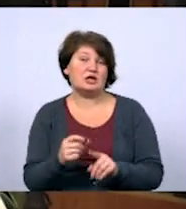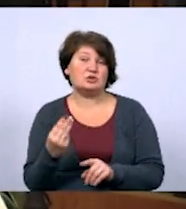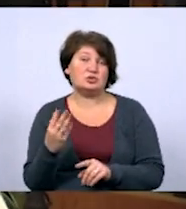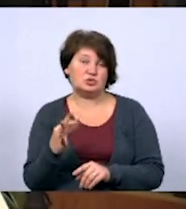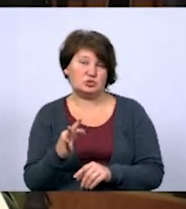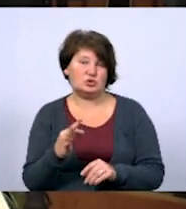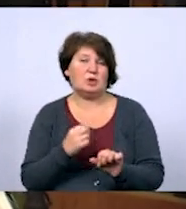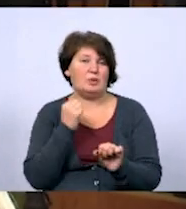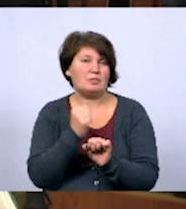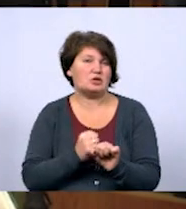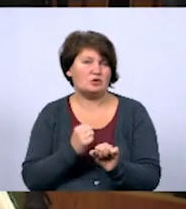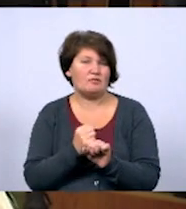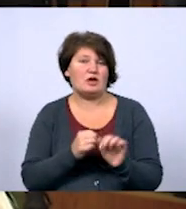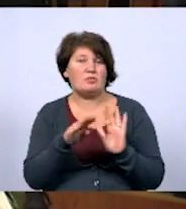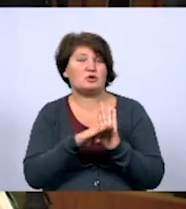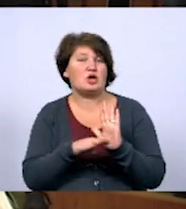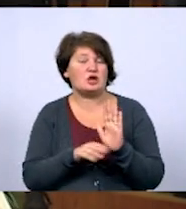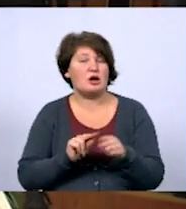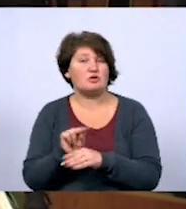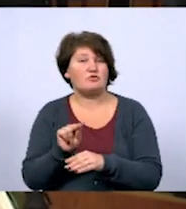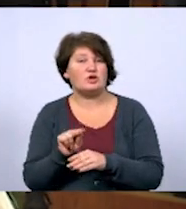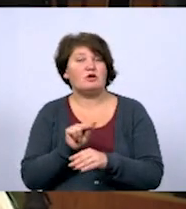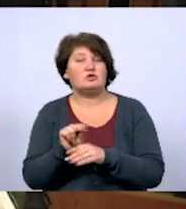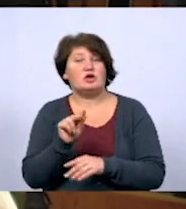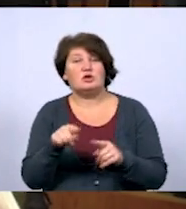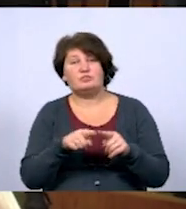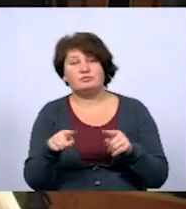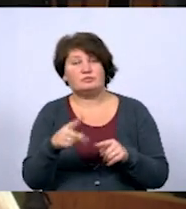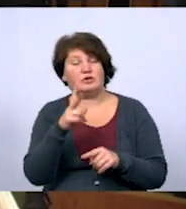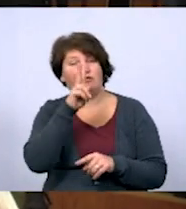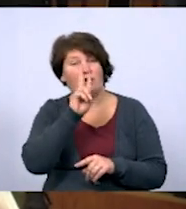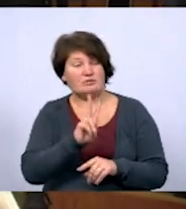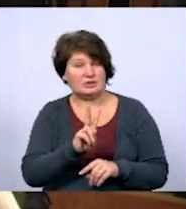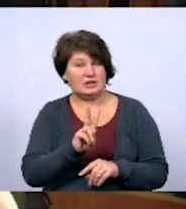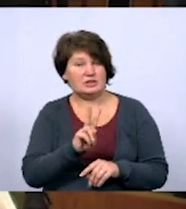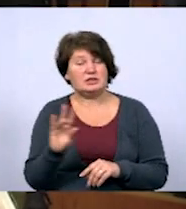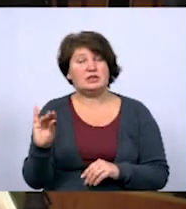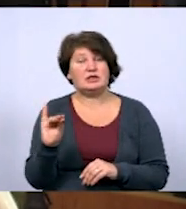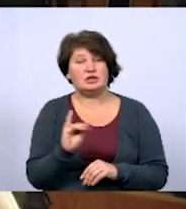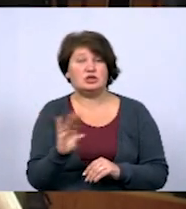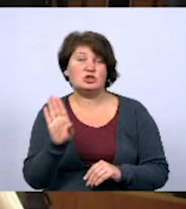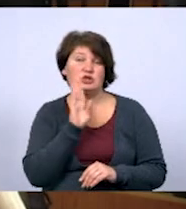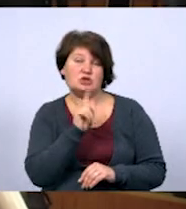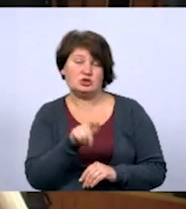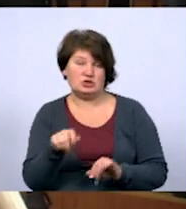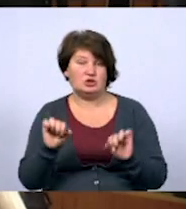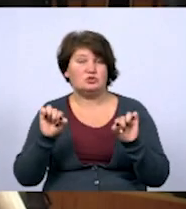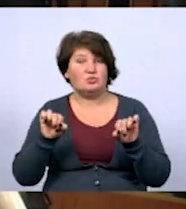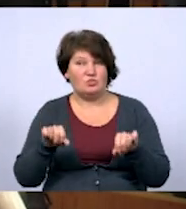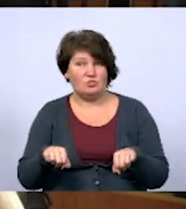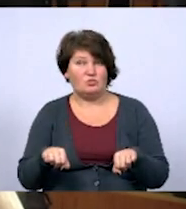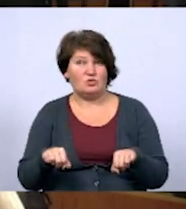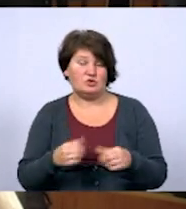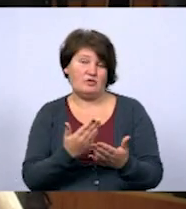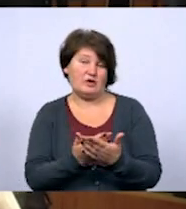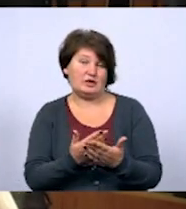ґрунтовно пропрацювали програму навчання. Навчання буде тривати два місяці. І жінки зможуть фактично